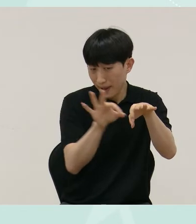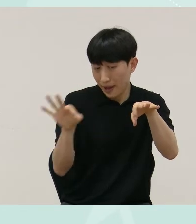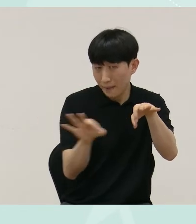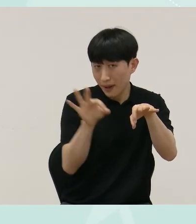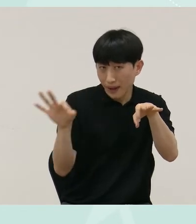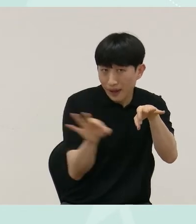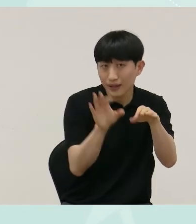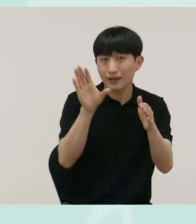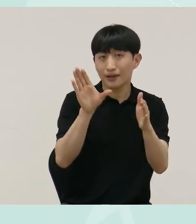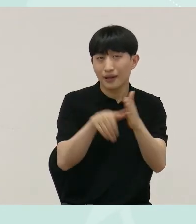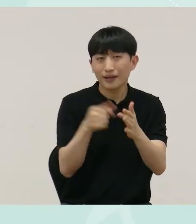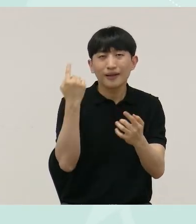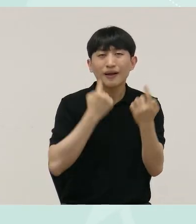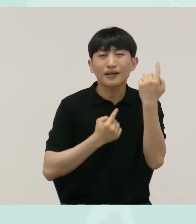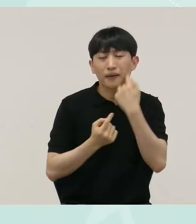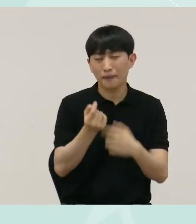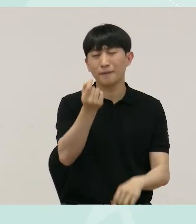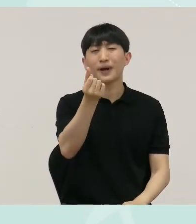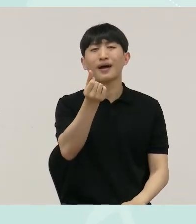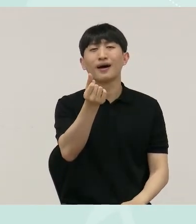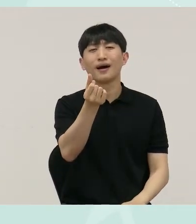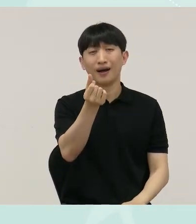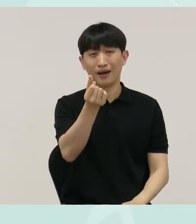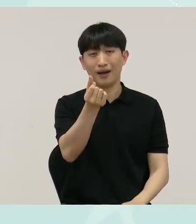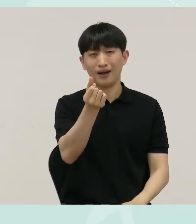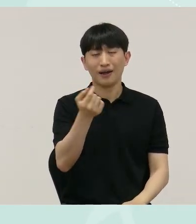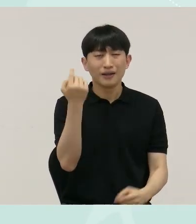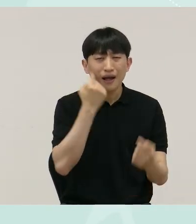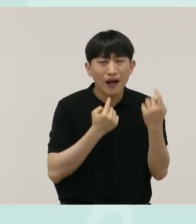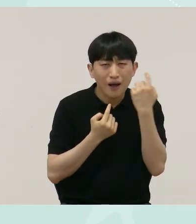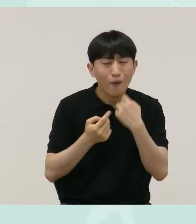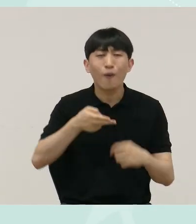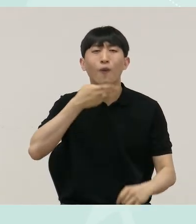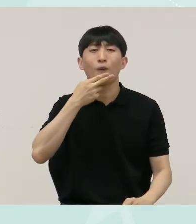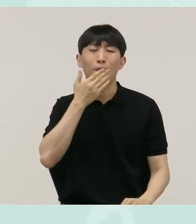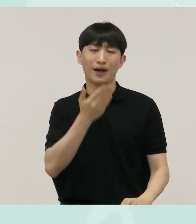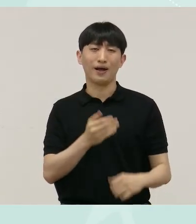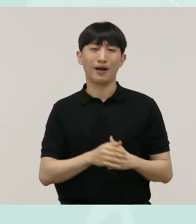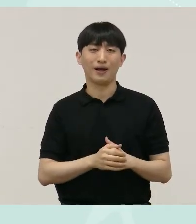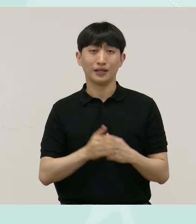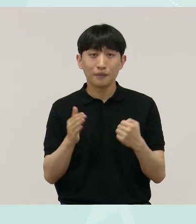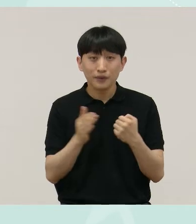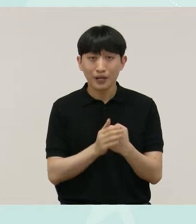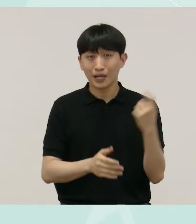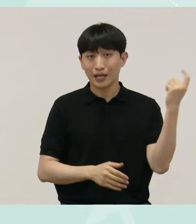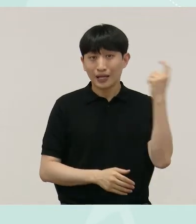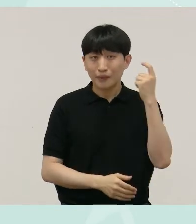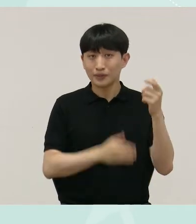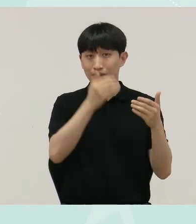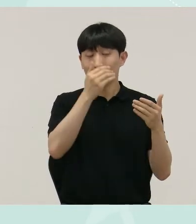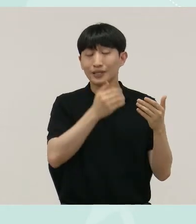외상을 이 달팽이관의 외상을 최소함으로써 잔청을